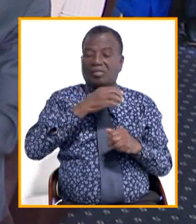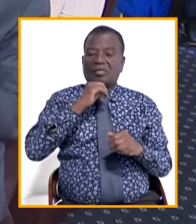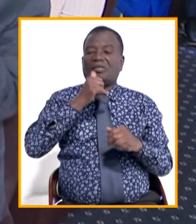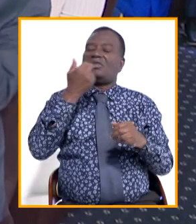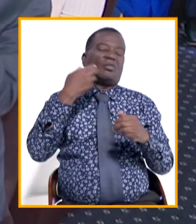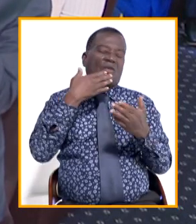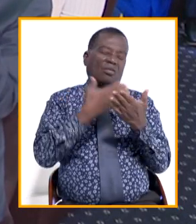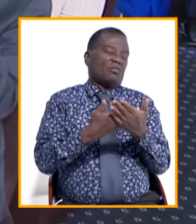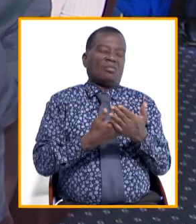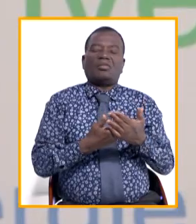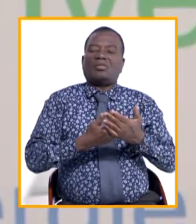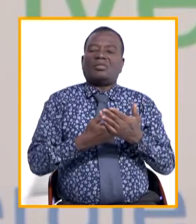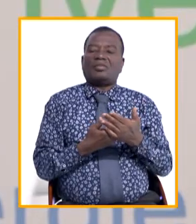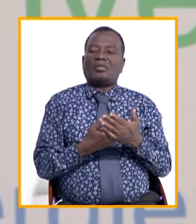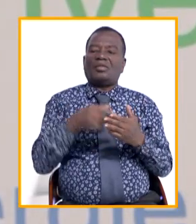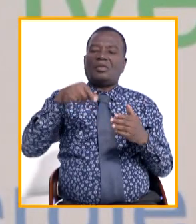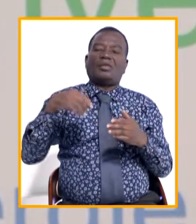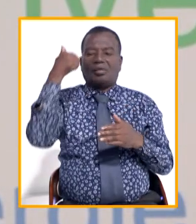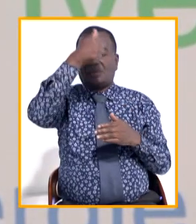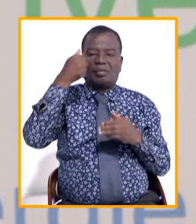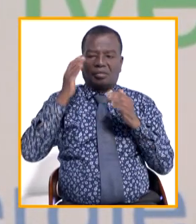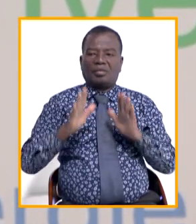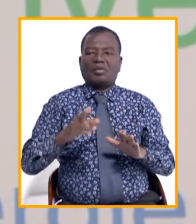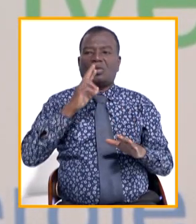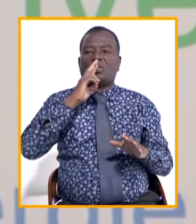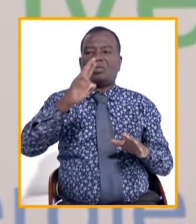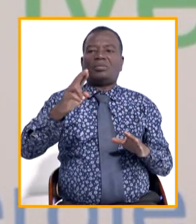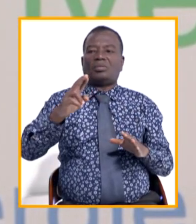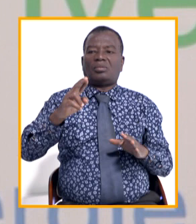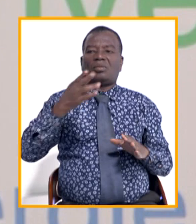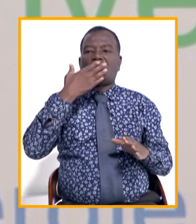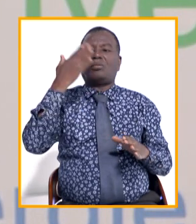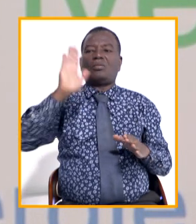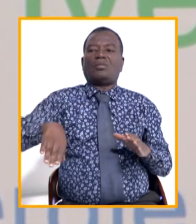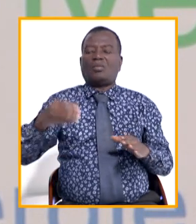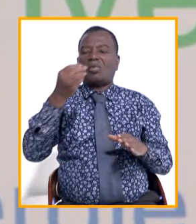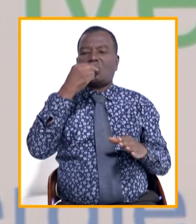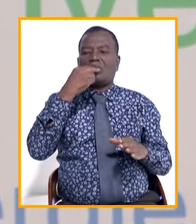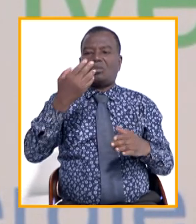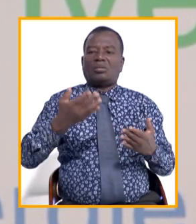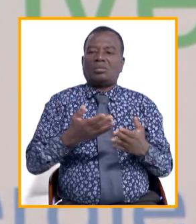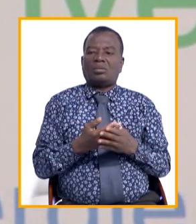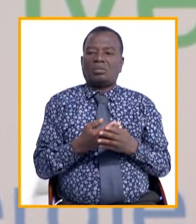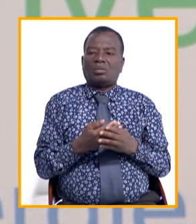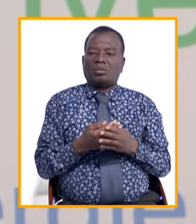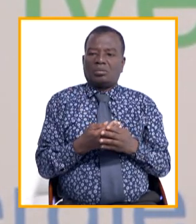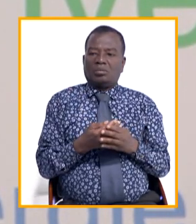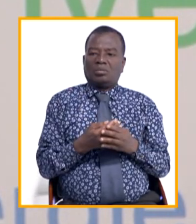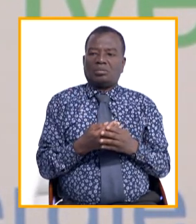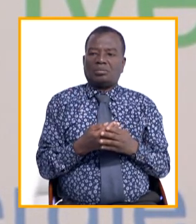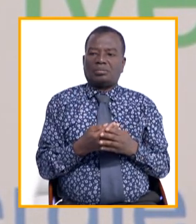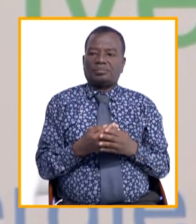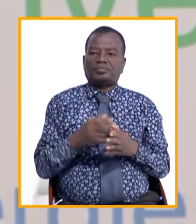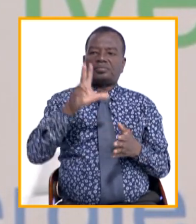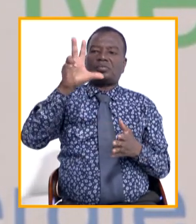n'est pas normal que les Africains soient mal nourris, mal nutris.